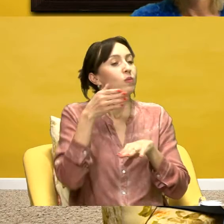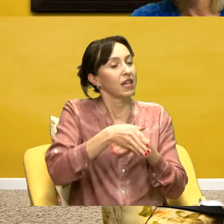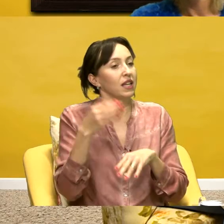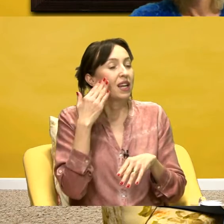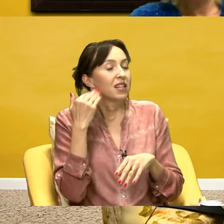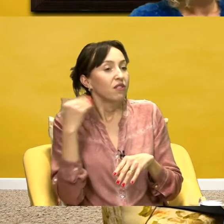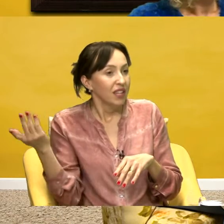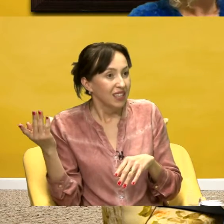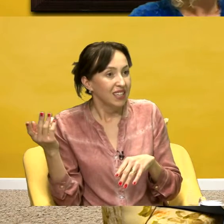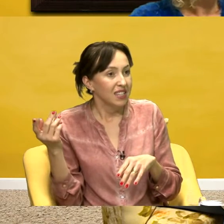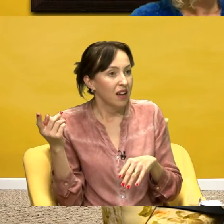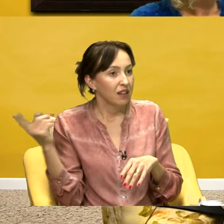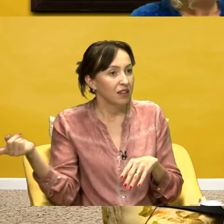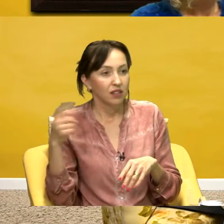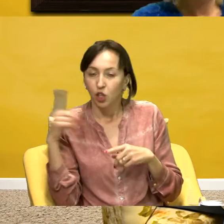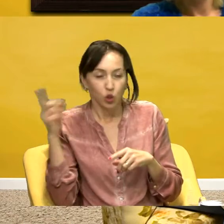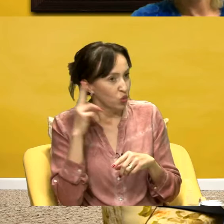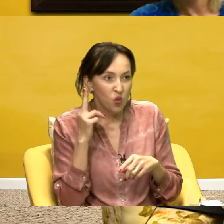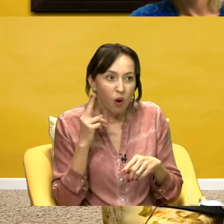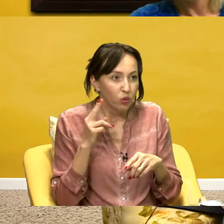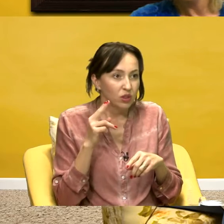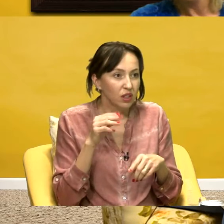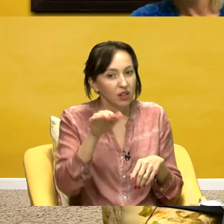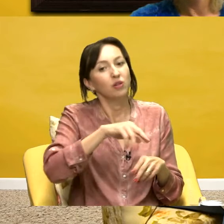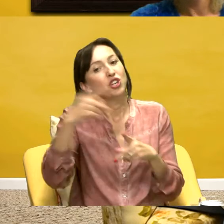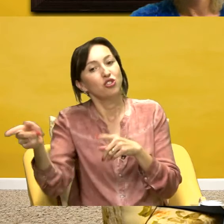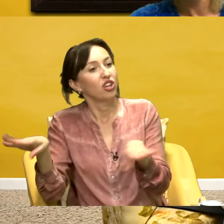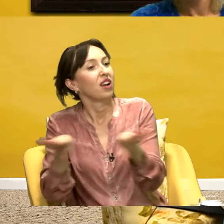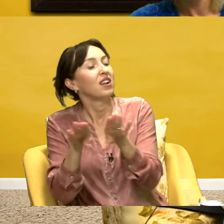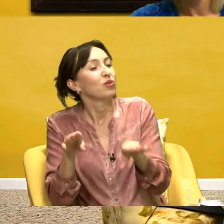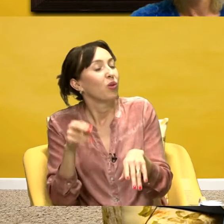copii normali, fără nicio dizabilitate?